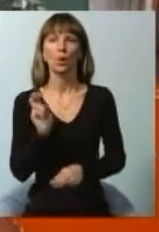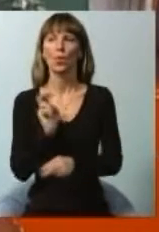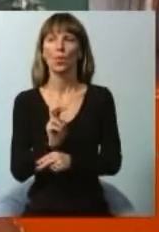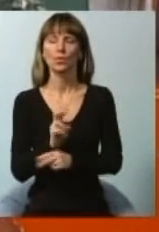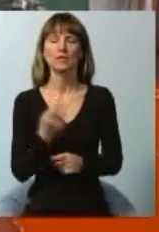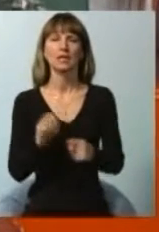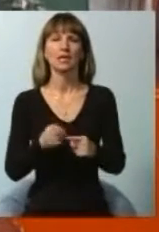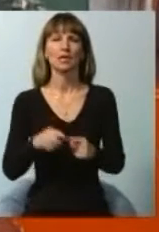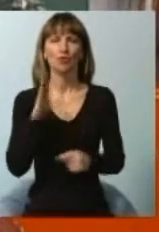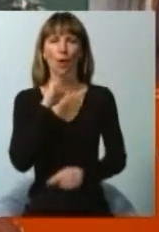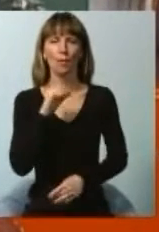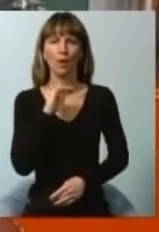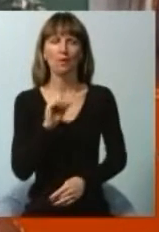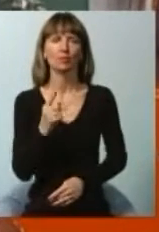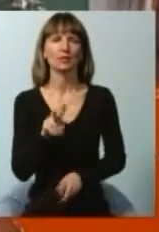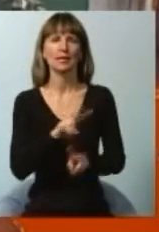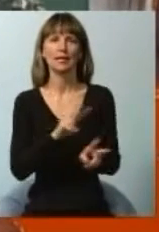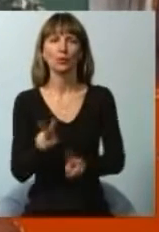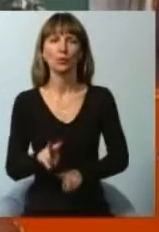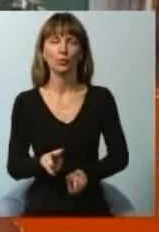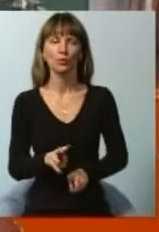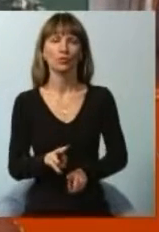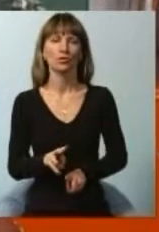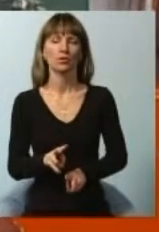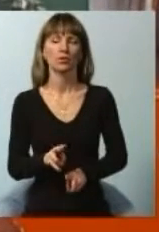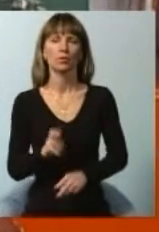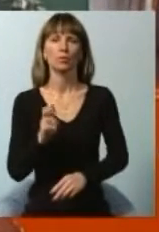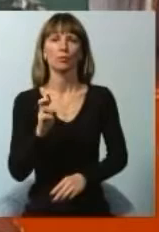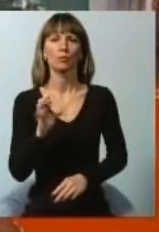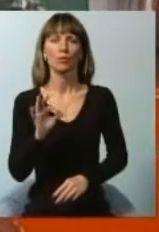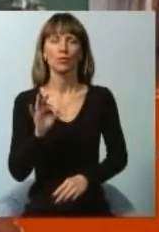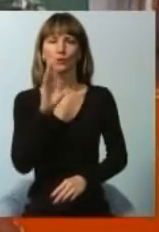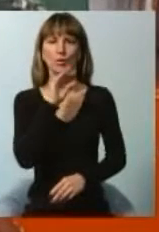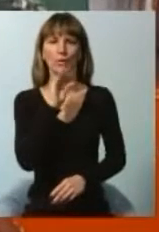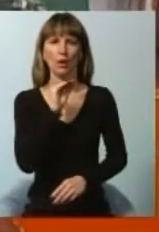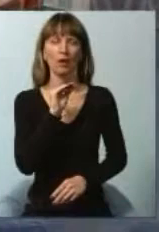з цими цуциками, бо слідкують, бо цуцики